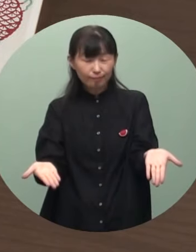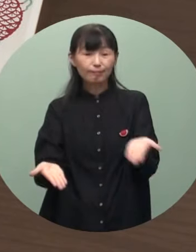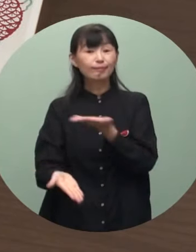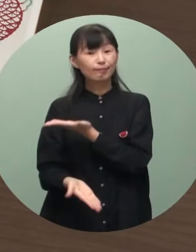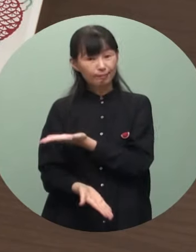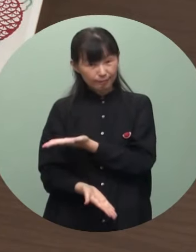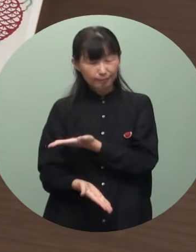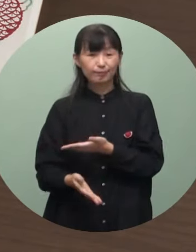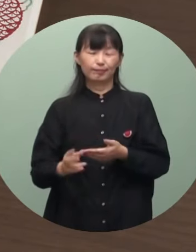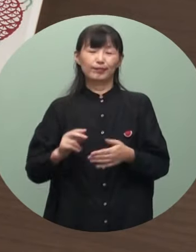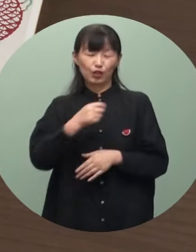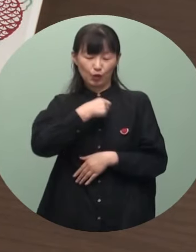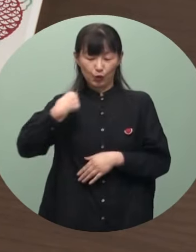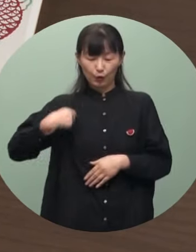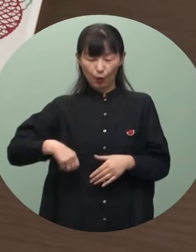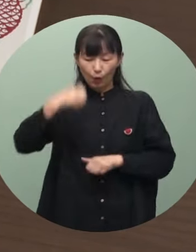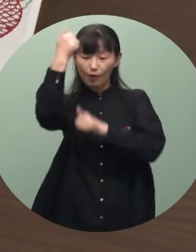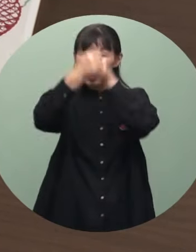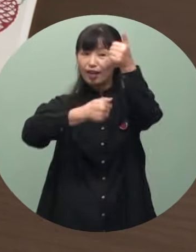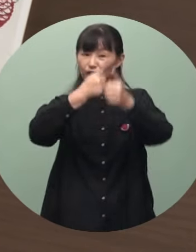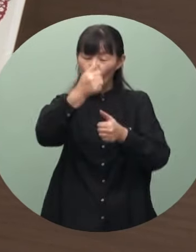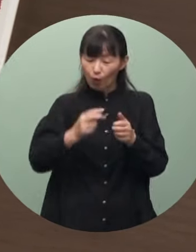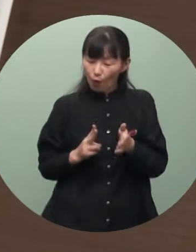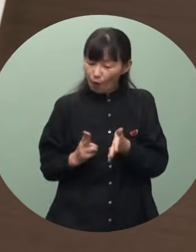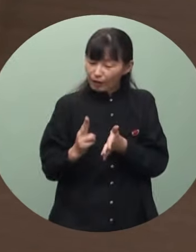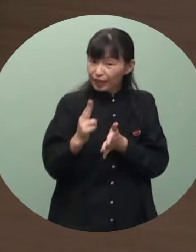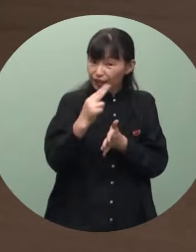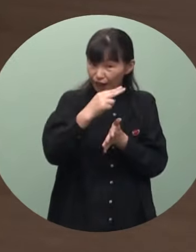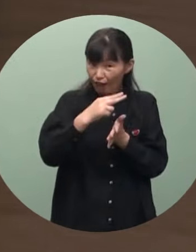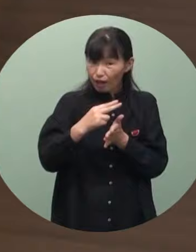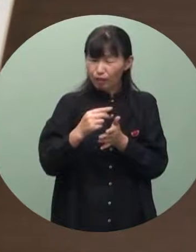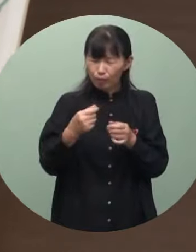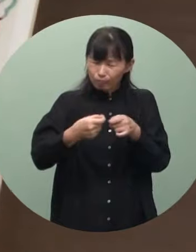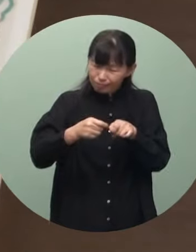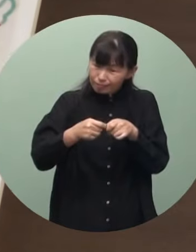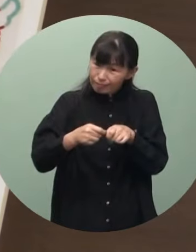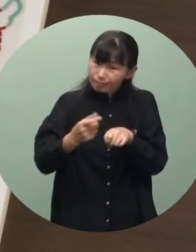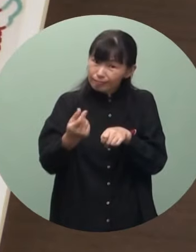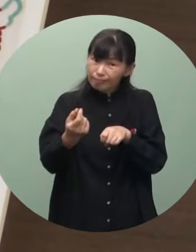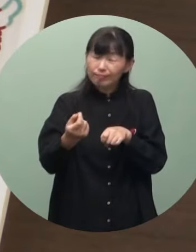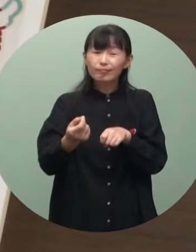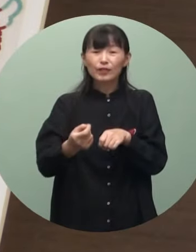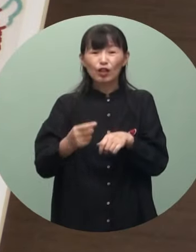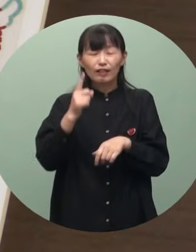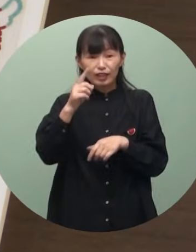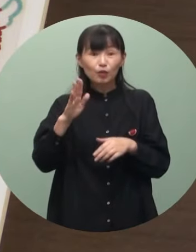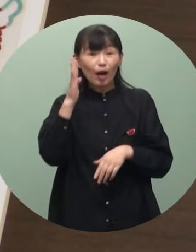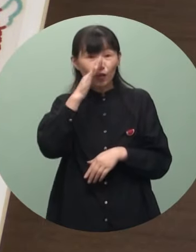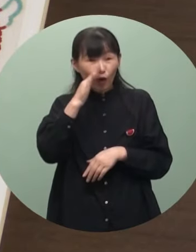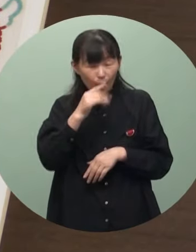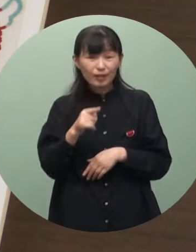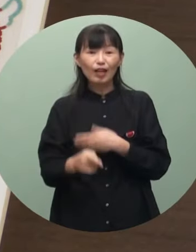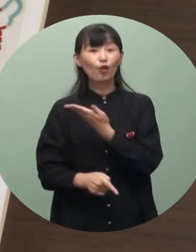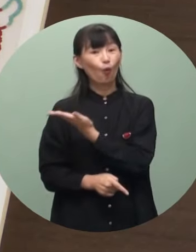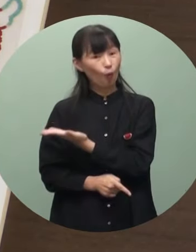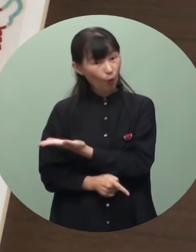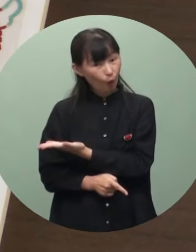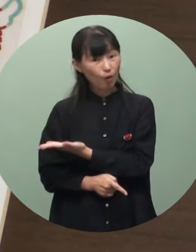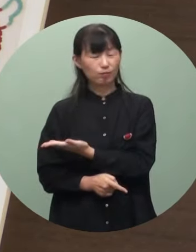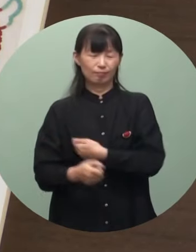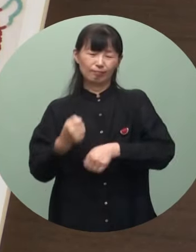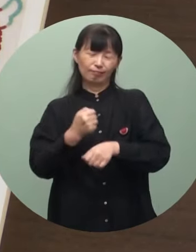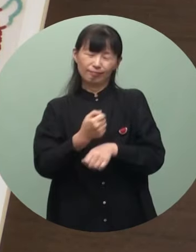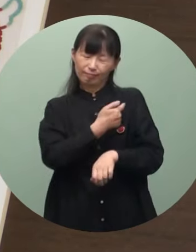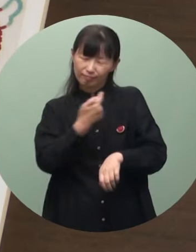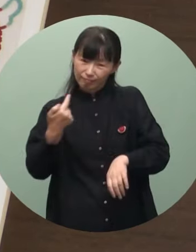は中国の伝統工芸の切り絵の一種ですね。 繊細ですね。 はい、本当に一枚の紙でこういう感じで作るのは本